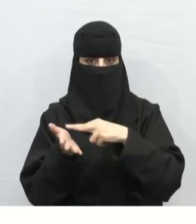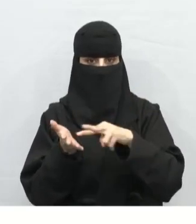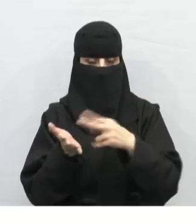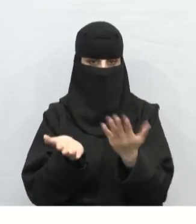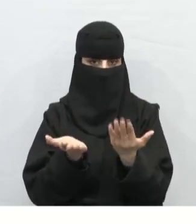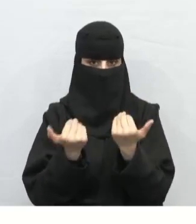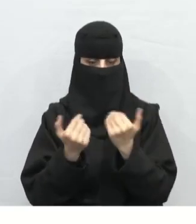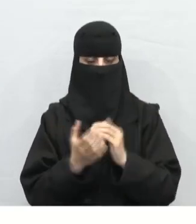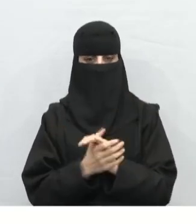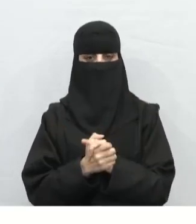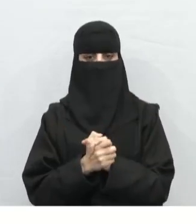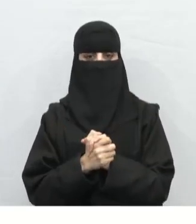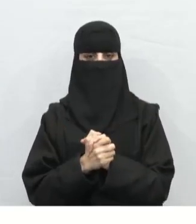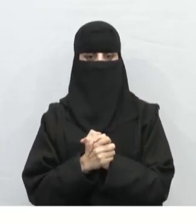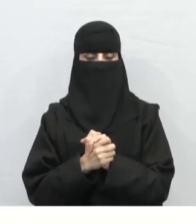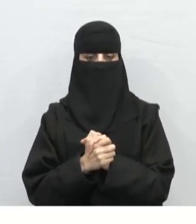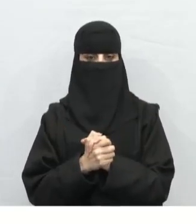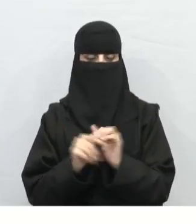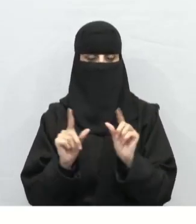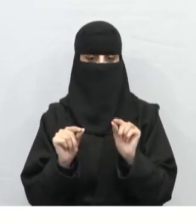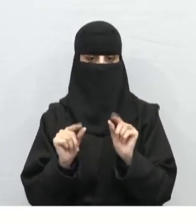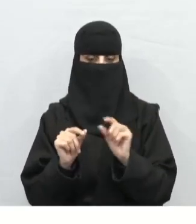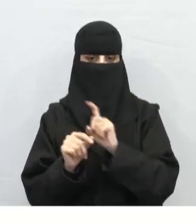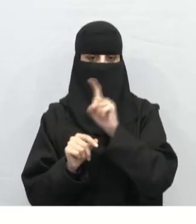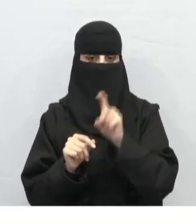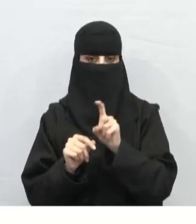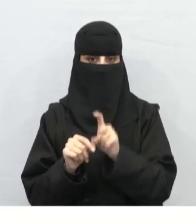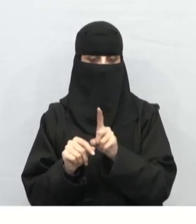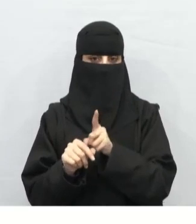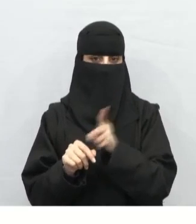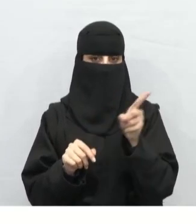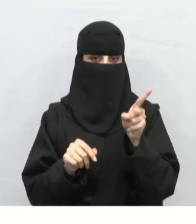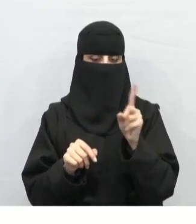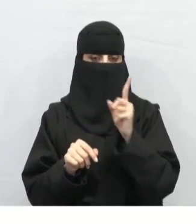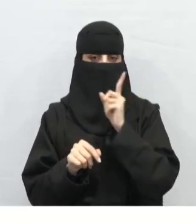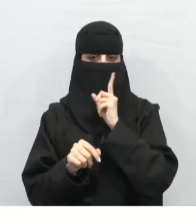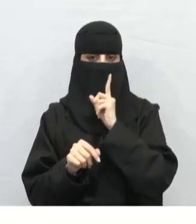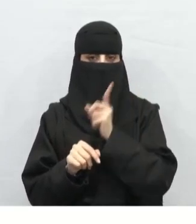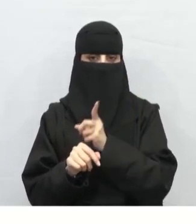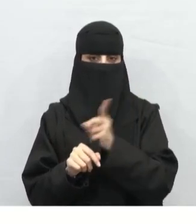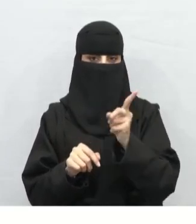احسنتم سالته امه سالته امه